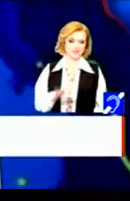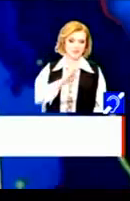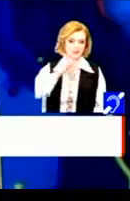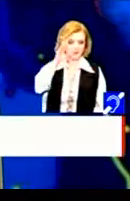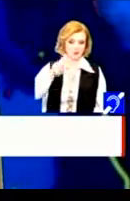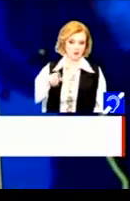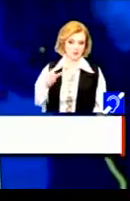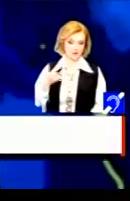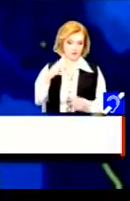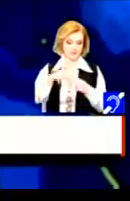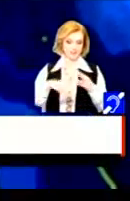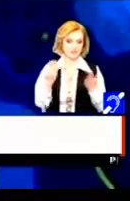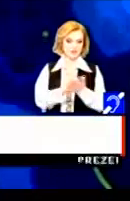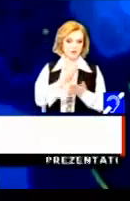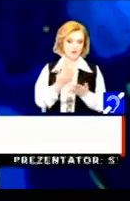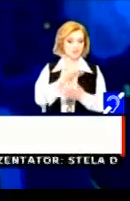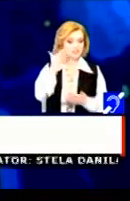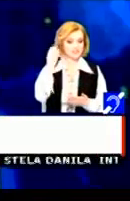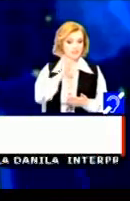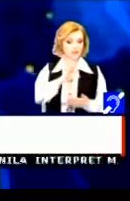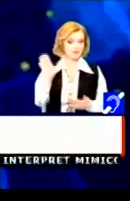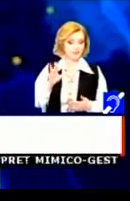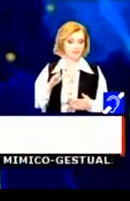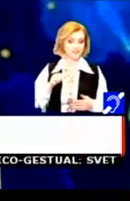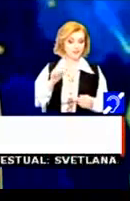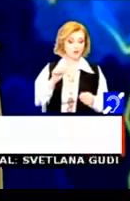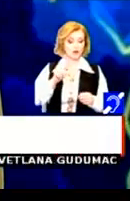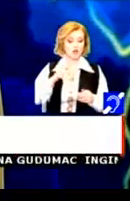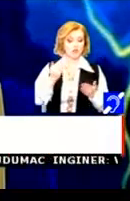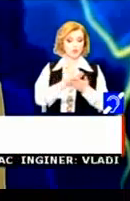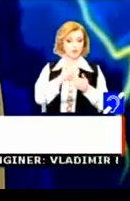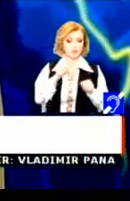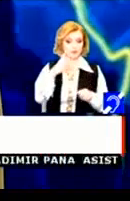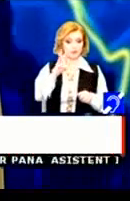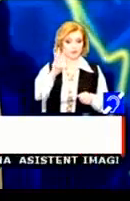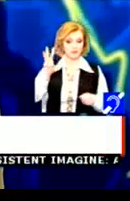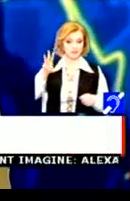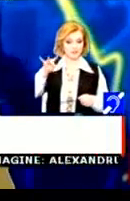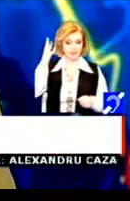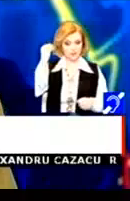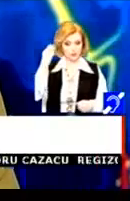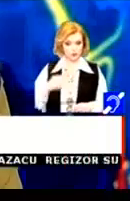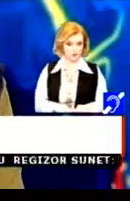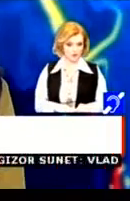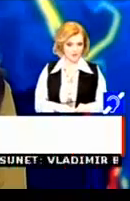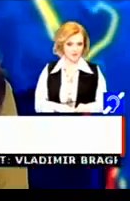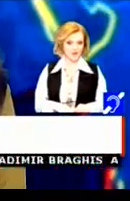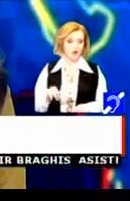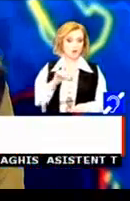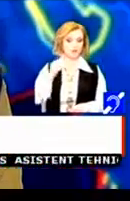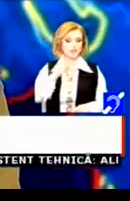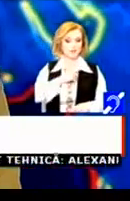Doamnelor, domnilor, telejurnalul a ajuns aici la final. Nu uitați că știrile noastre le găsiți pe tvremoldova.md sau pe pagina noastră de Facebook, unde